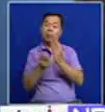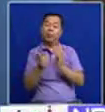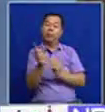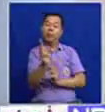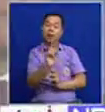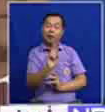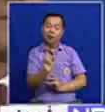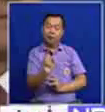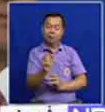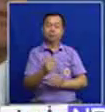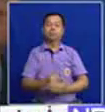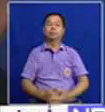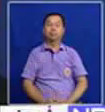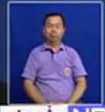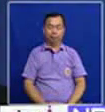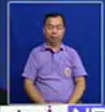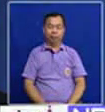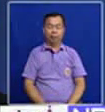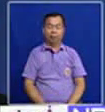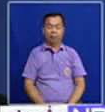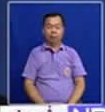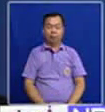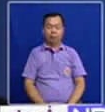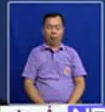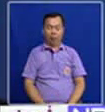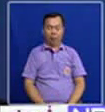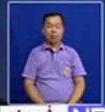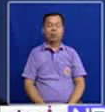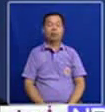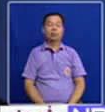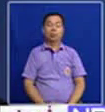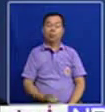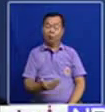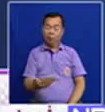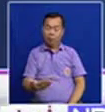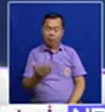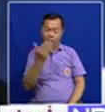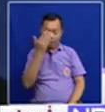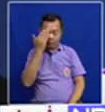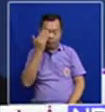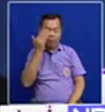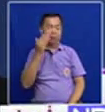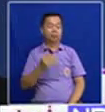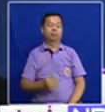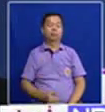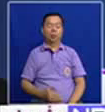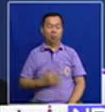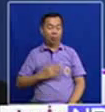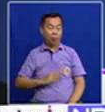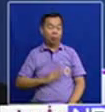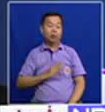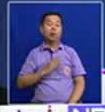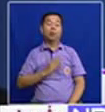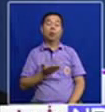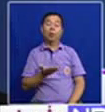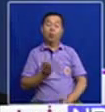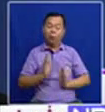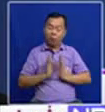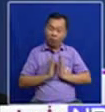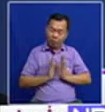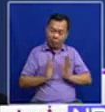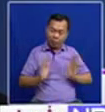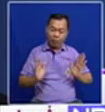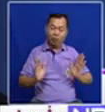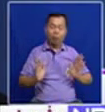ต Good evening ท่านสุภาพสตรีสุภาพบุรุษทั้งหลายผมรู้สึกเป็นเกียรติอย่างยิ่งนะครับและก็ขอขอบคุณ ITU